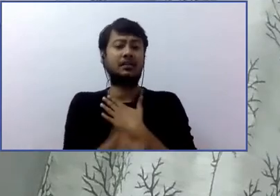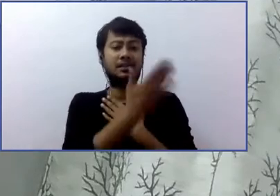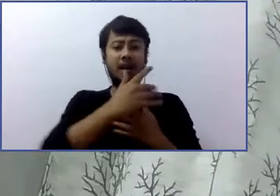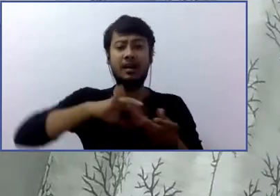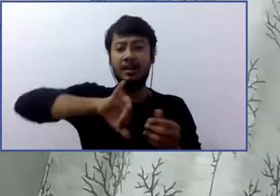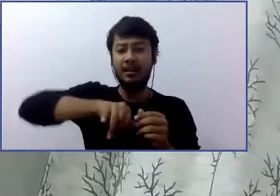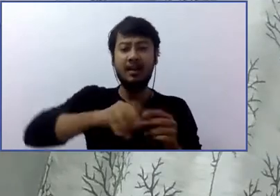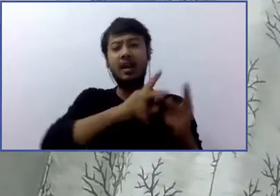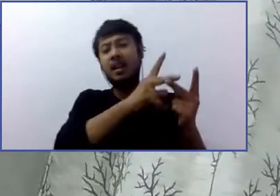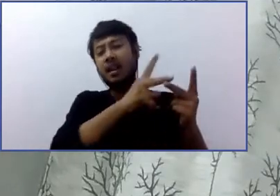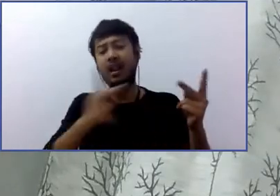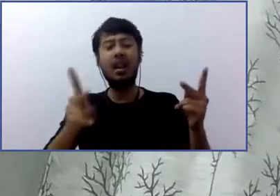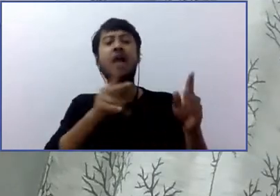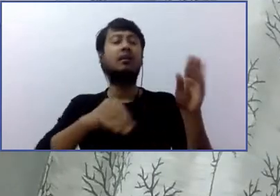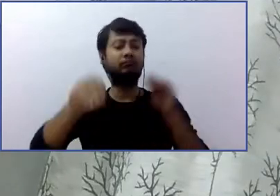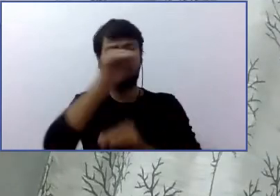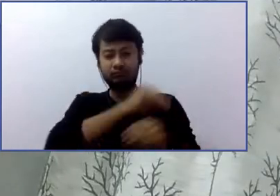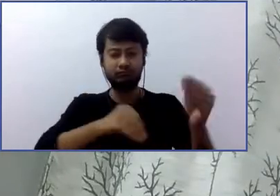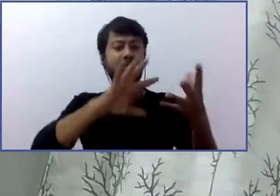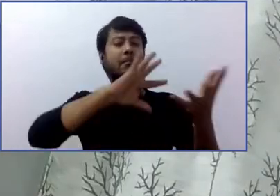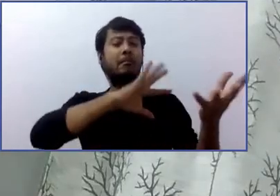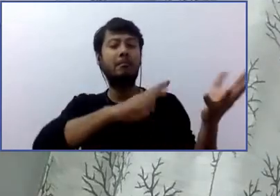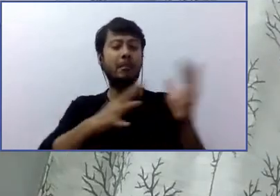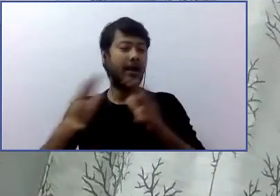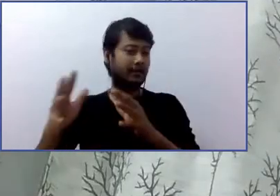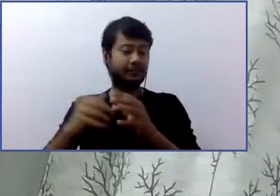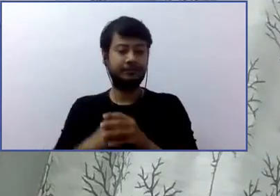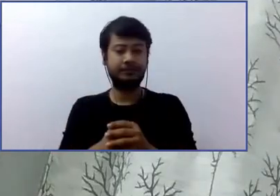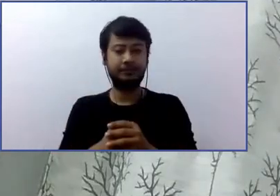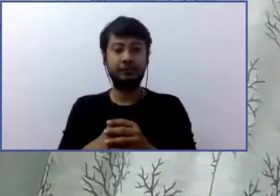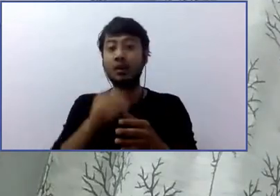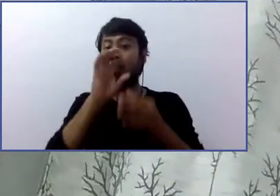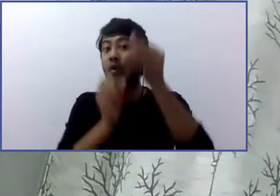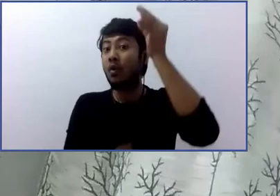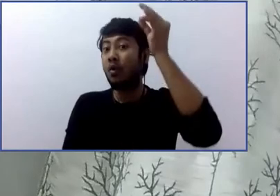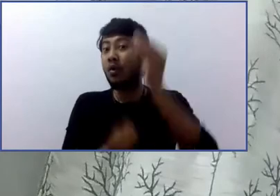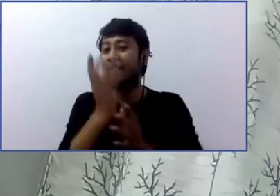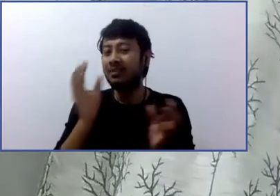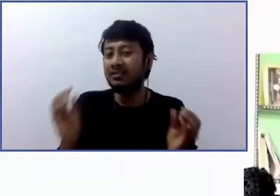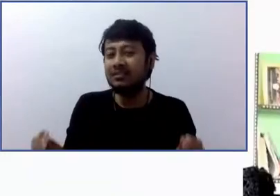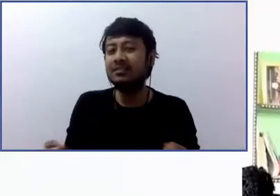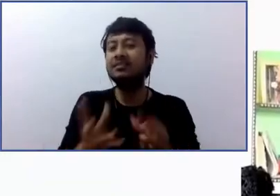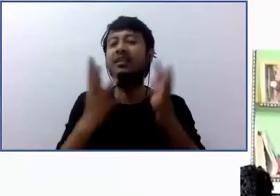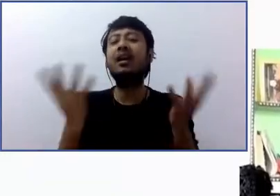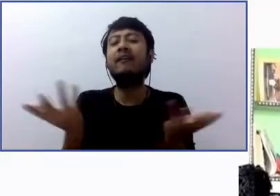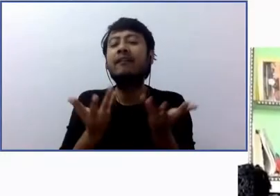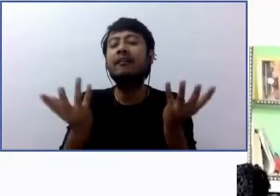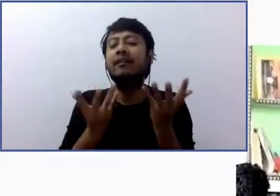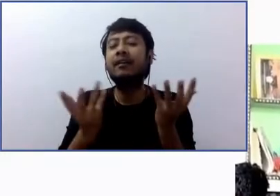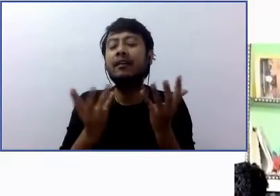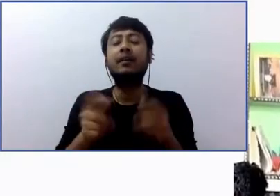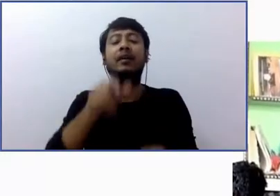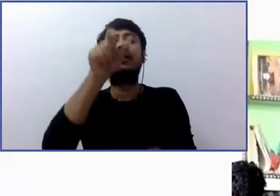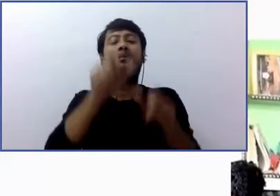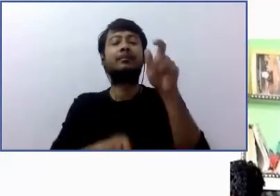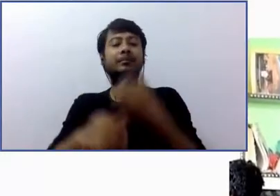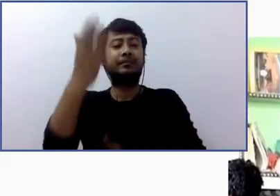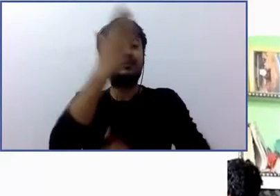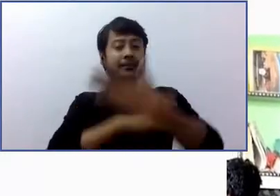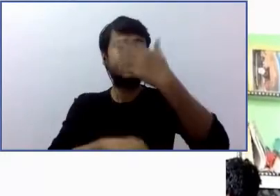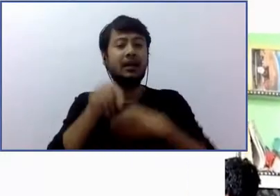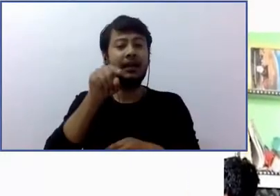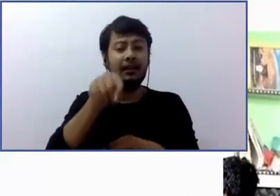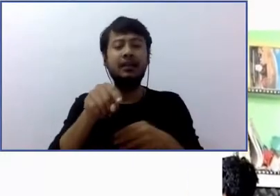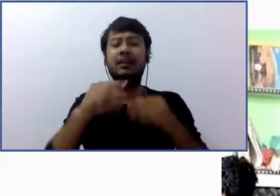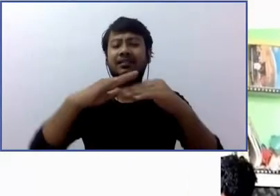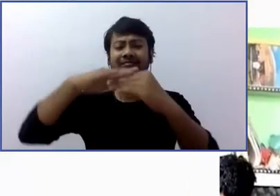hain. Hamari organization banane ka maqsad ye tha ki विकलांग लोगों को सोसाइटी में